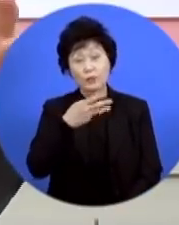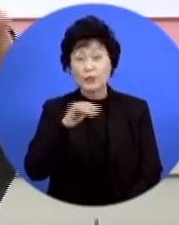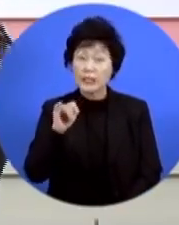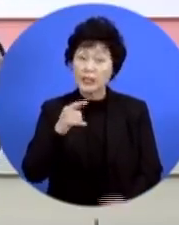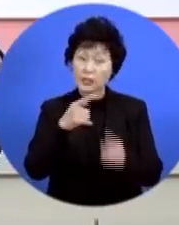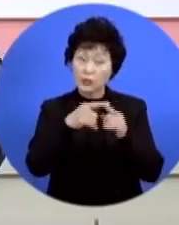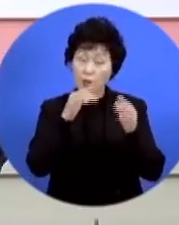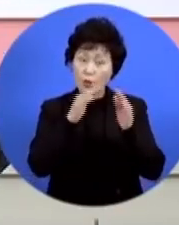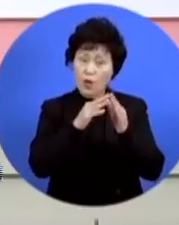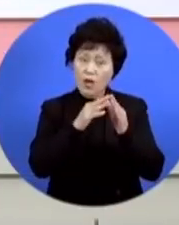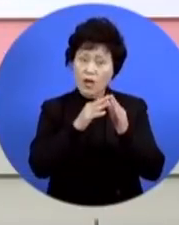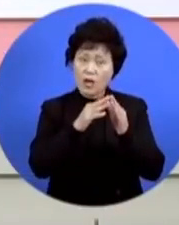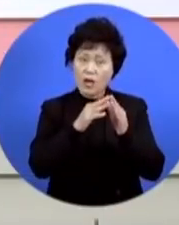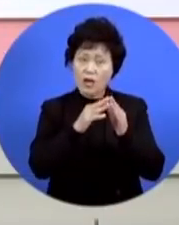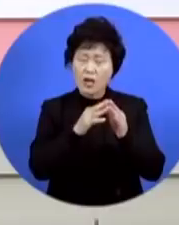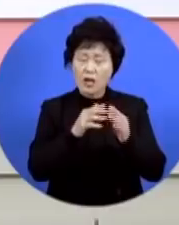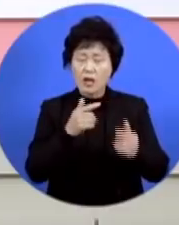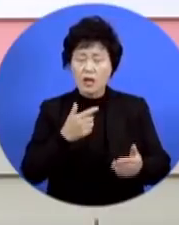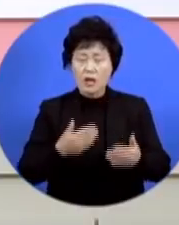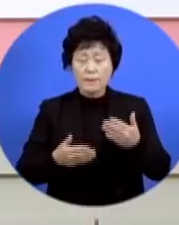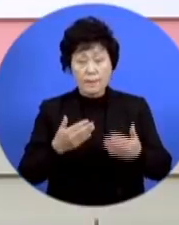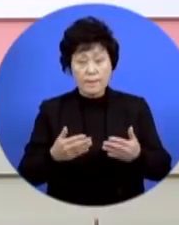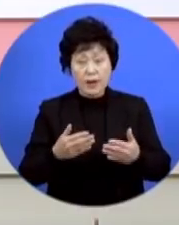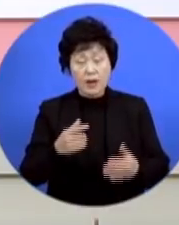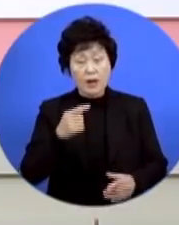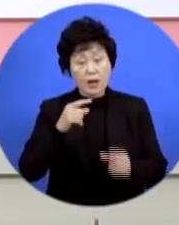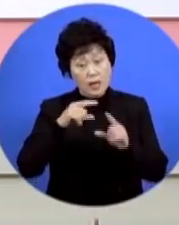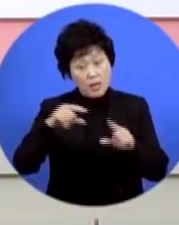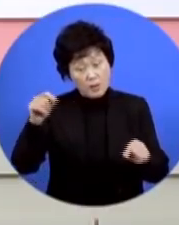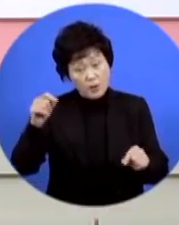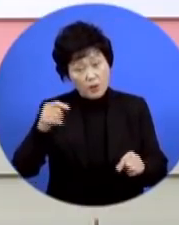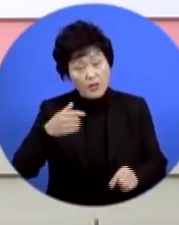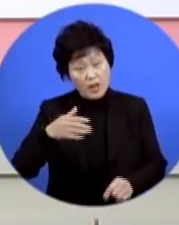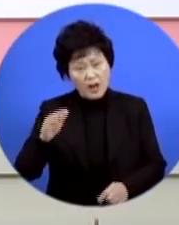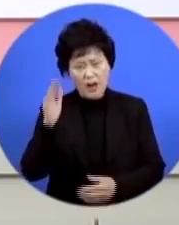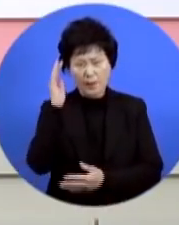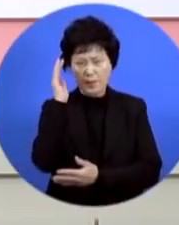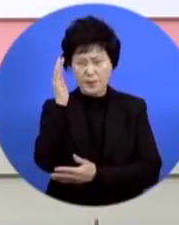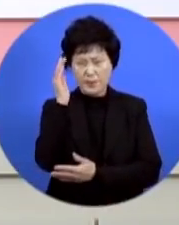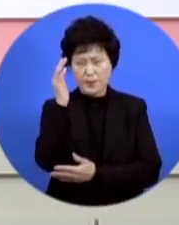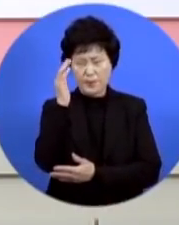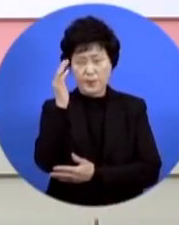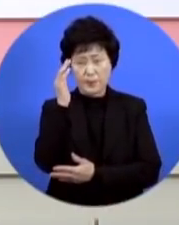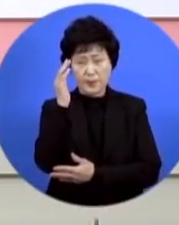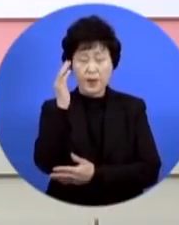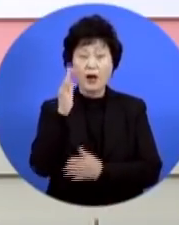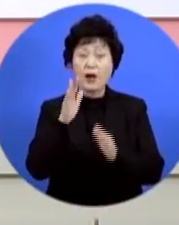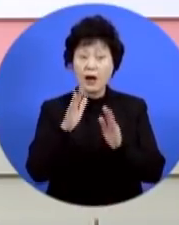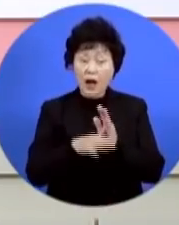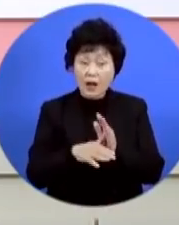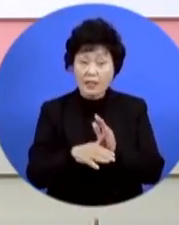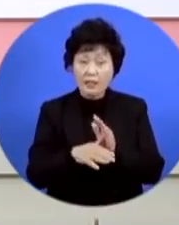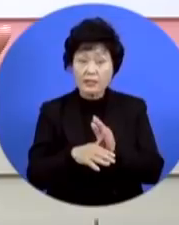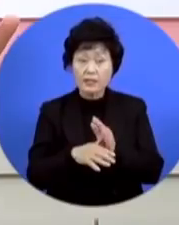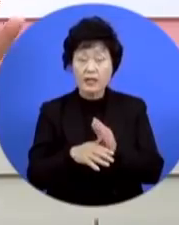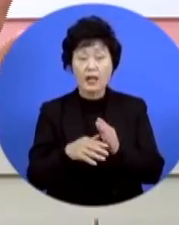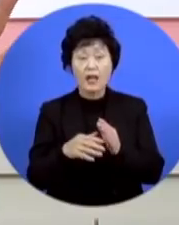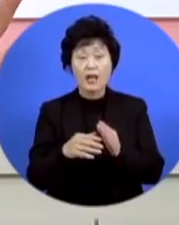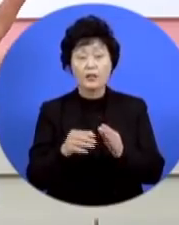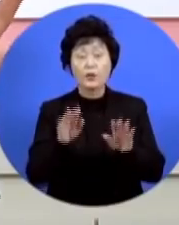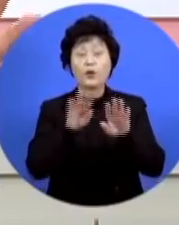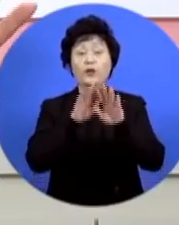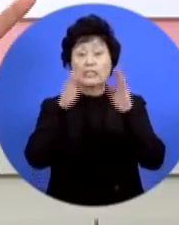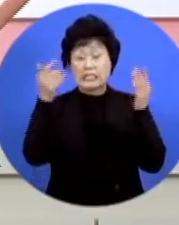큰 예. 문화 전도 집회를 하는데 그것도 제가 가서 관여하고 그리고 또 지금 뭐 트레이드마크가 된 열린 예배